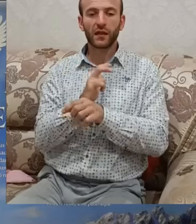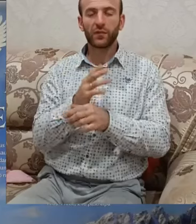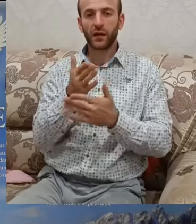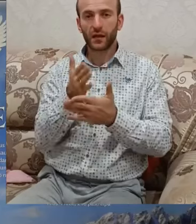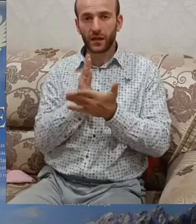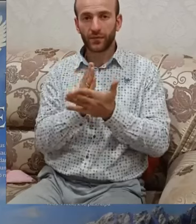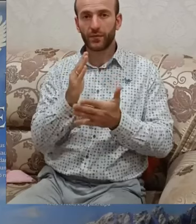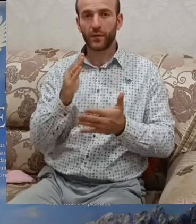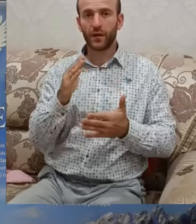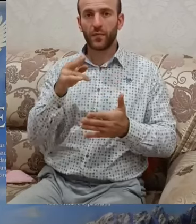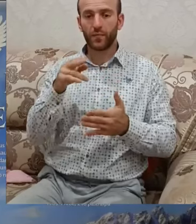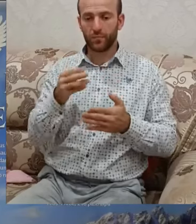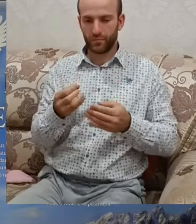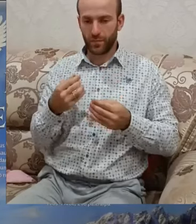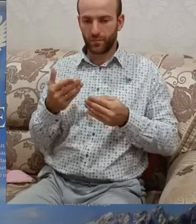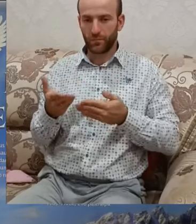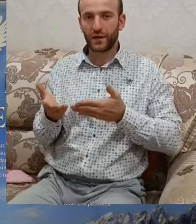его, чтобы не